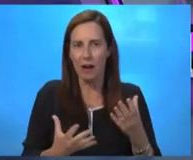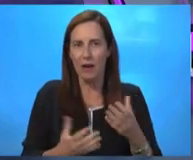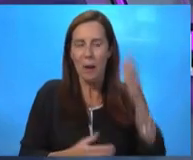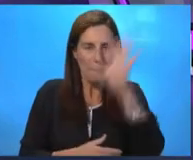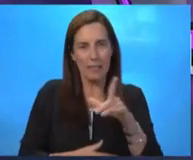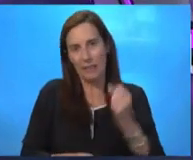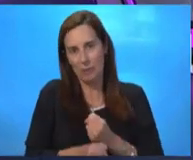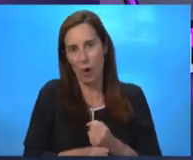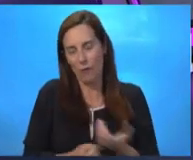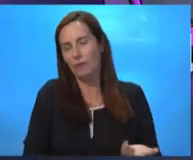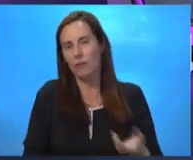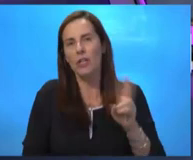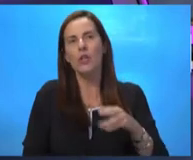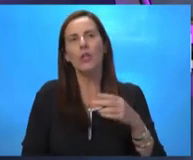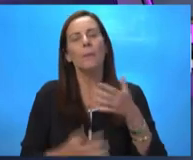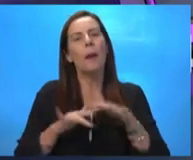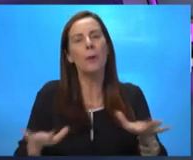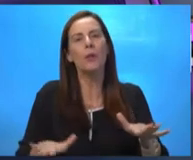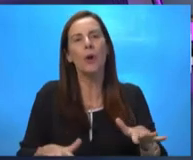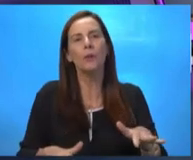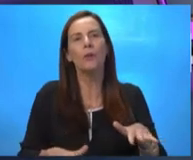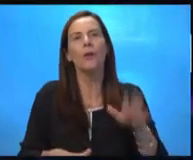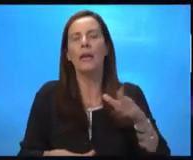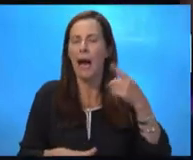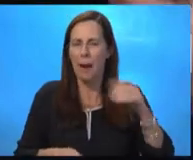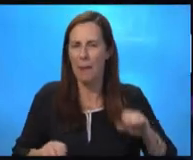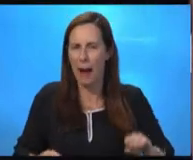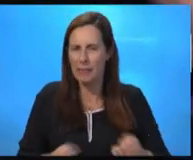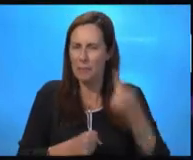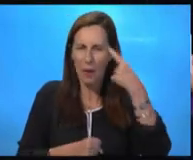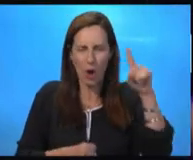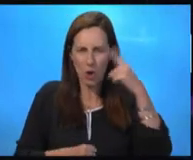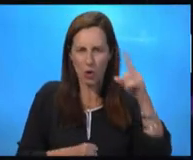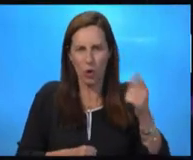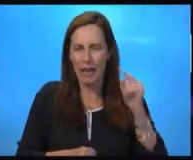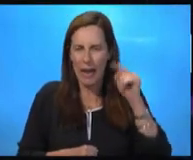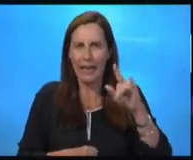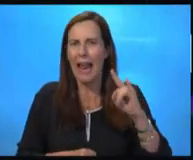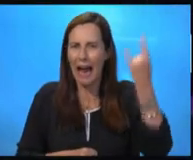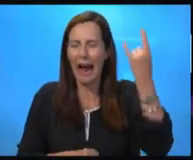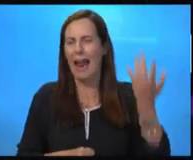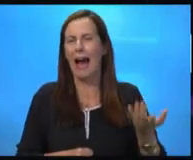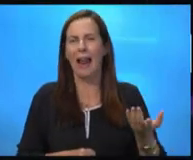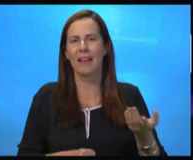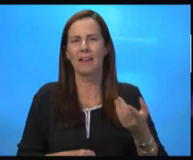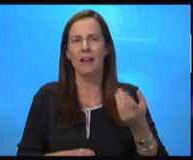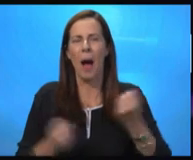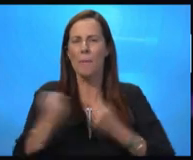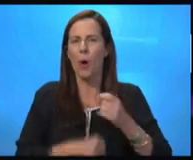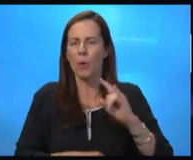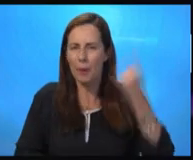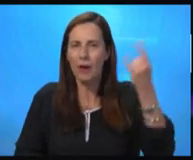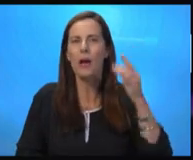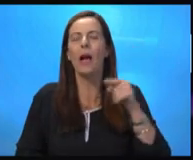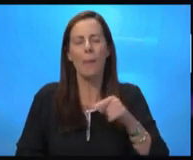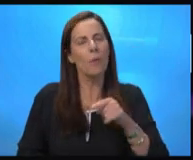עובד. כן. יש לנו את המיליונים, אילון מאסק גם על יזם והמיליארדרים, הרעיונות להגיע לחלל, זה שלח את המכונית שלו לחלל, גם לא, גם